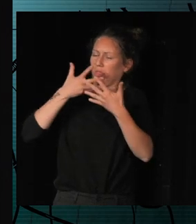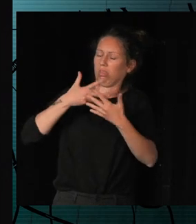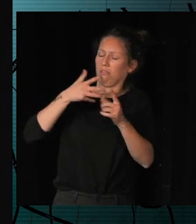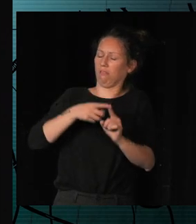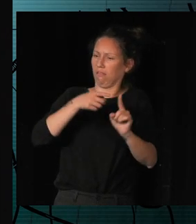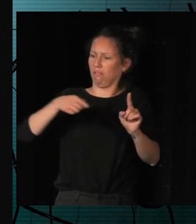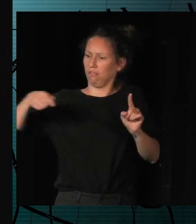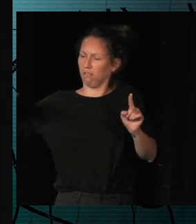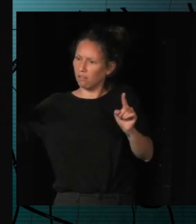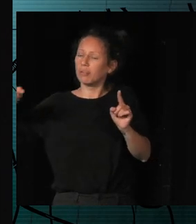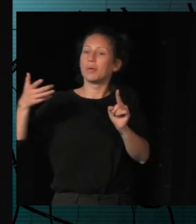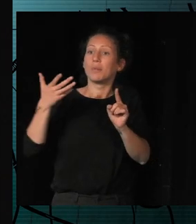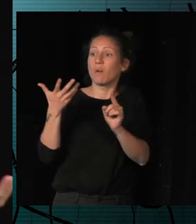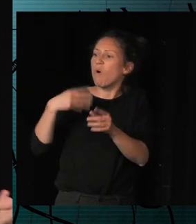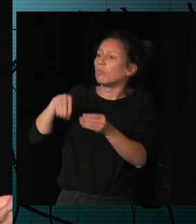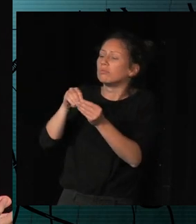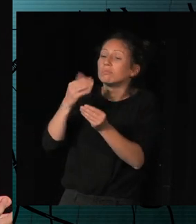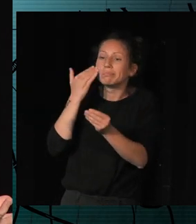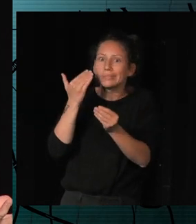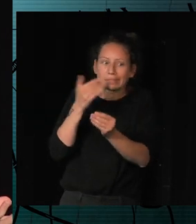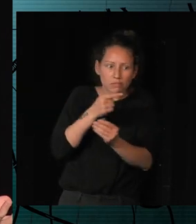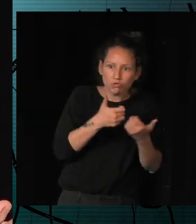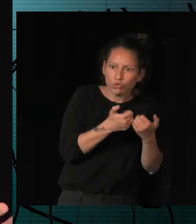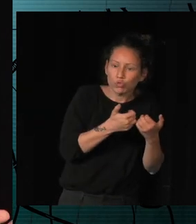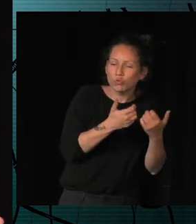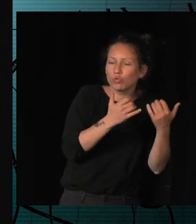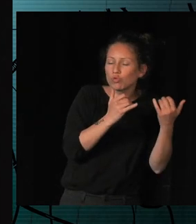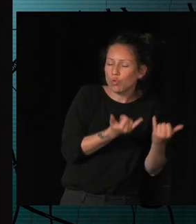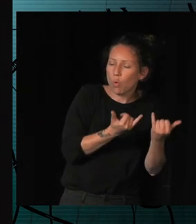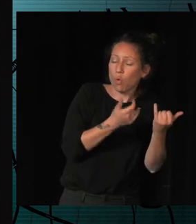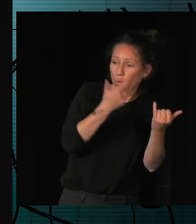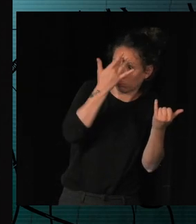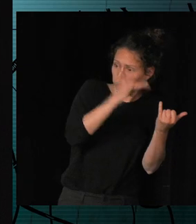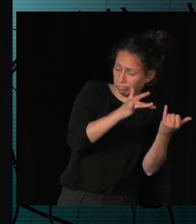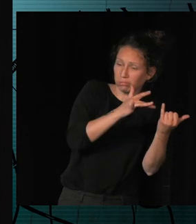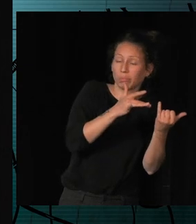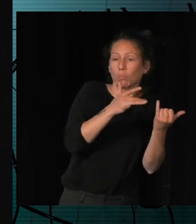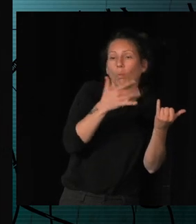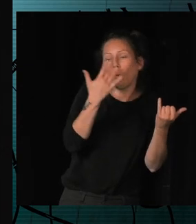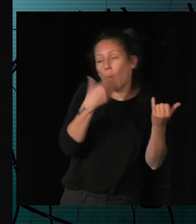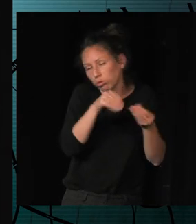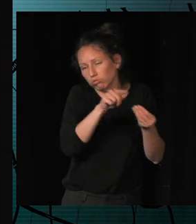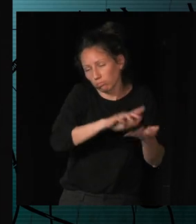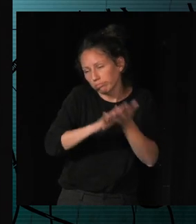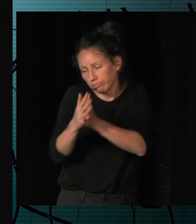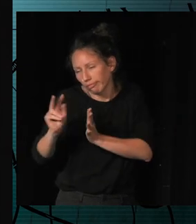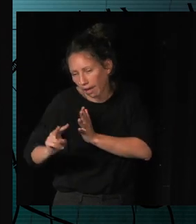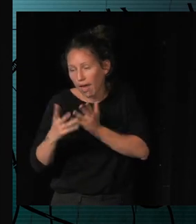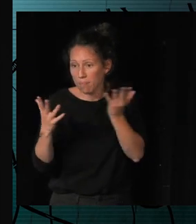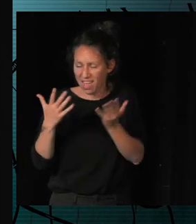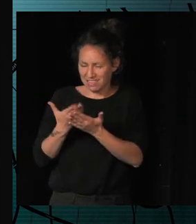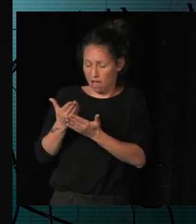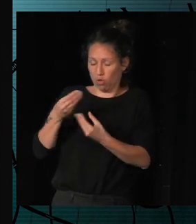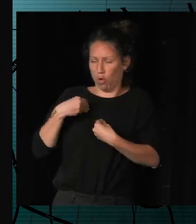surtout quand on n'est pas familier avec la licence et encore une fois bah apparemment de toute façon ça a été quand même pas mal modifié euh moi c'est le moment où le film me